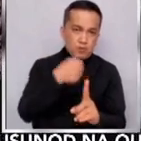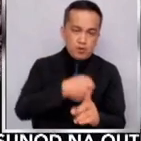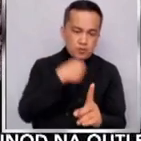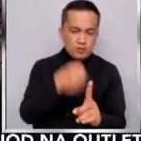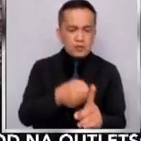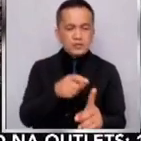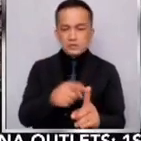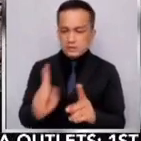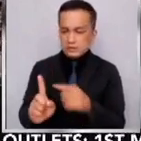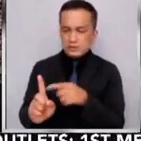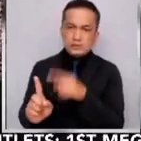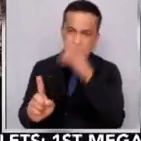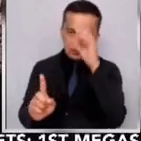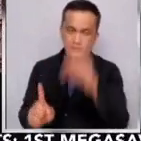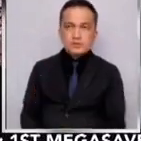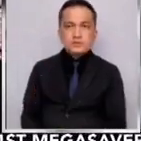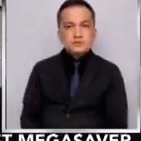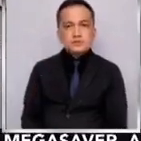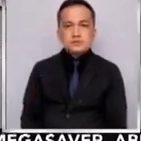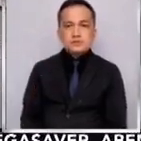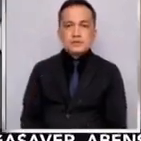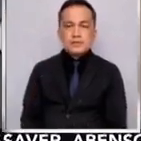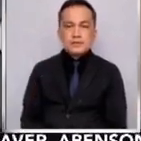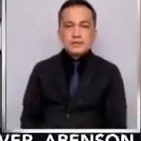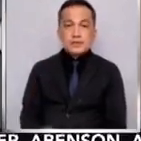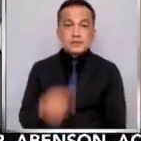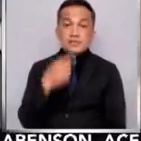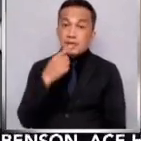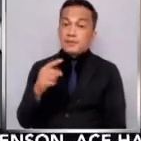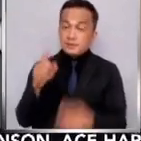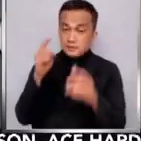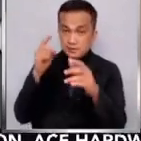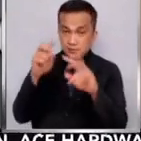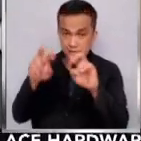pang lalaki. Batay sa investigasyon, 10